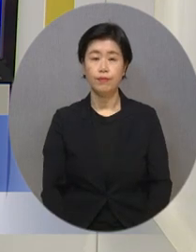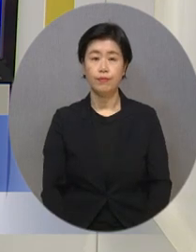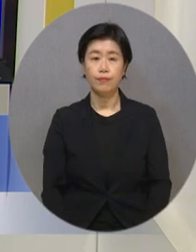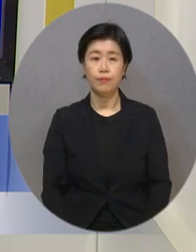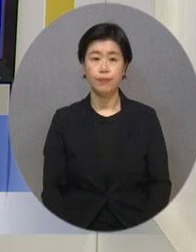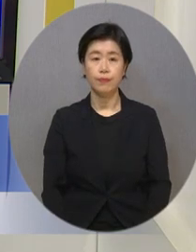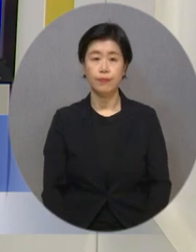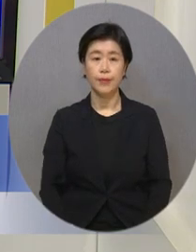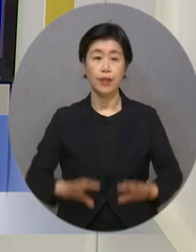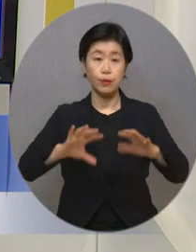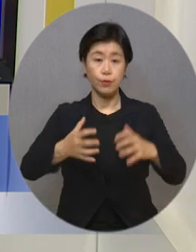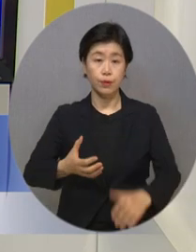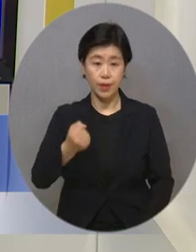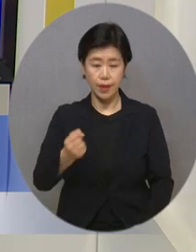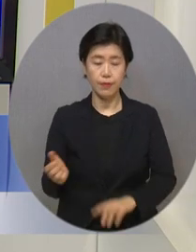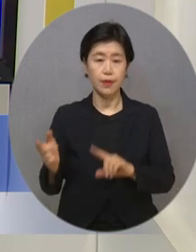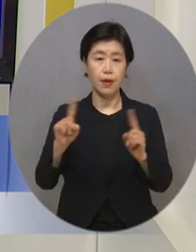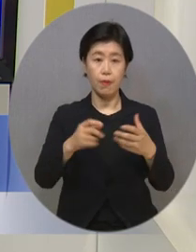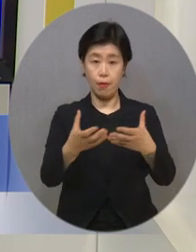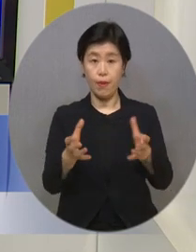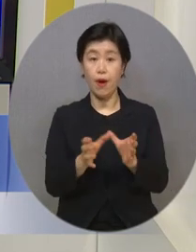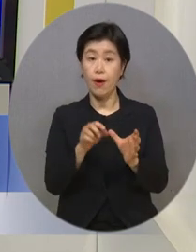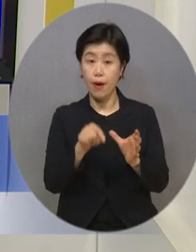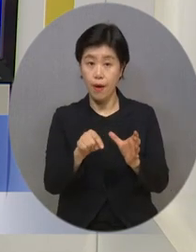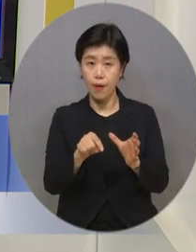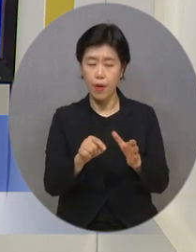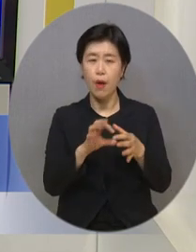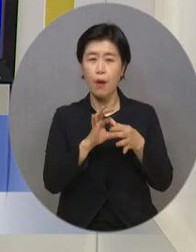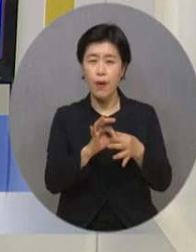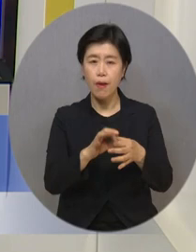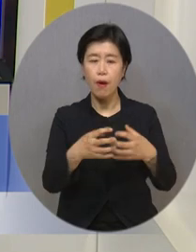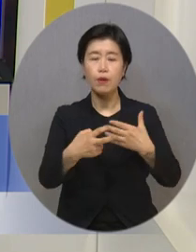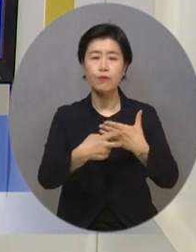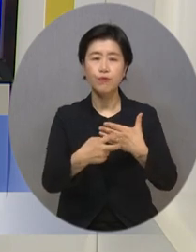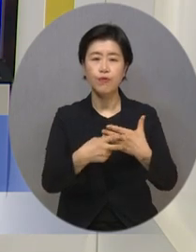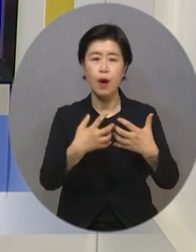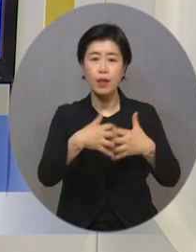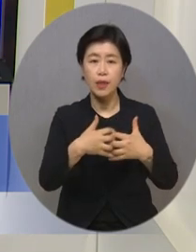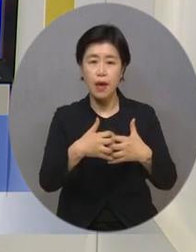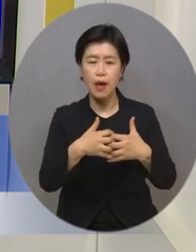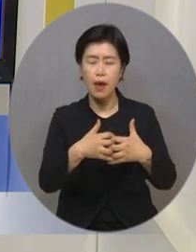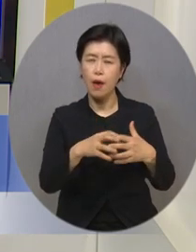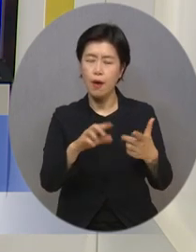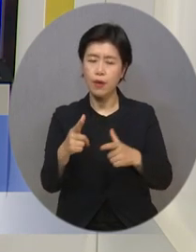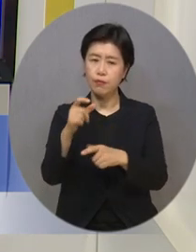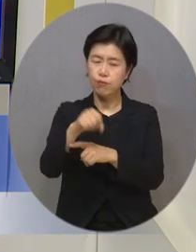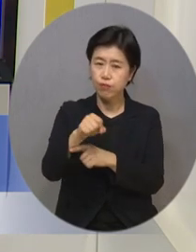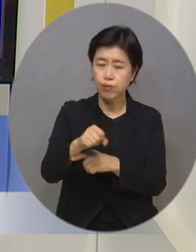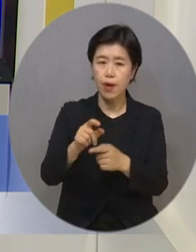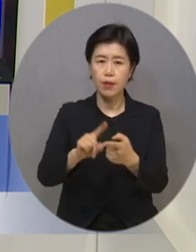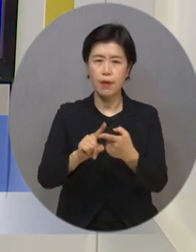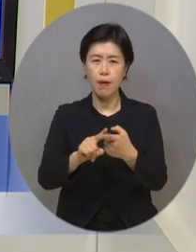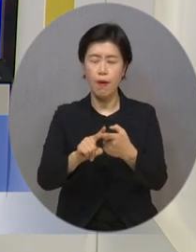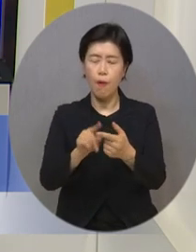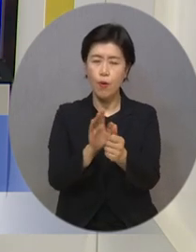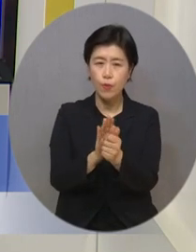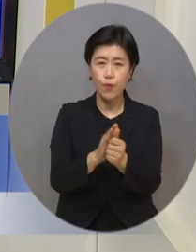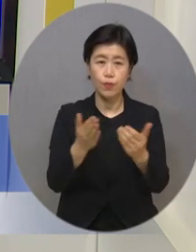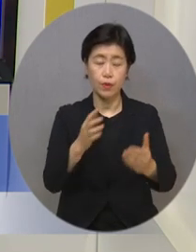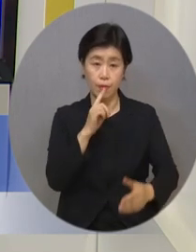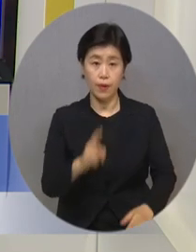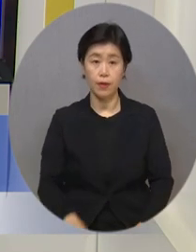다음 뉴스입니다 국립재활원이 재활의료기기 인허가의 어려움을 해소하기 위해 앞장선다는 소식입니다